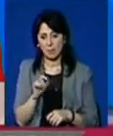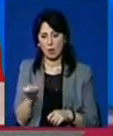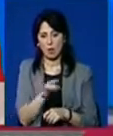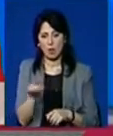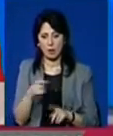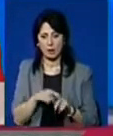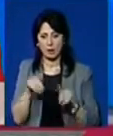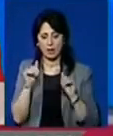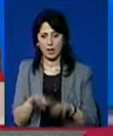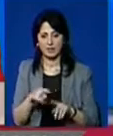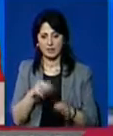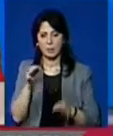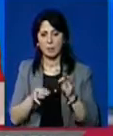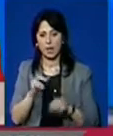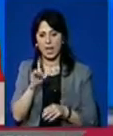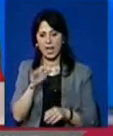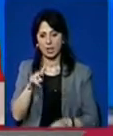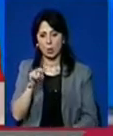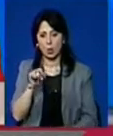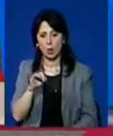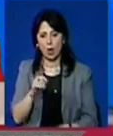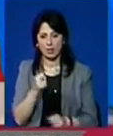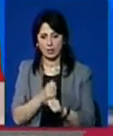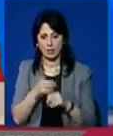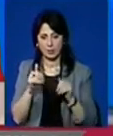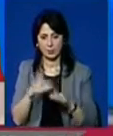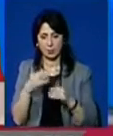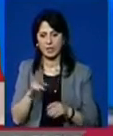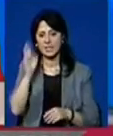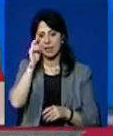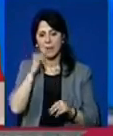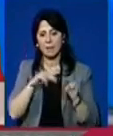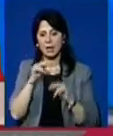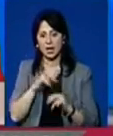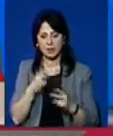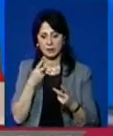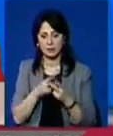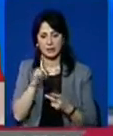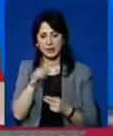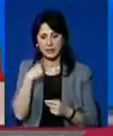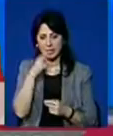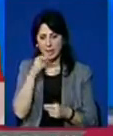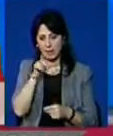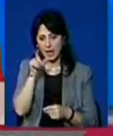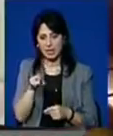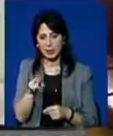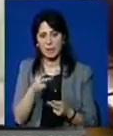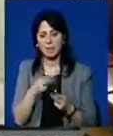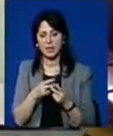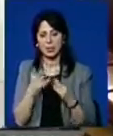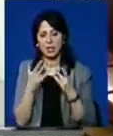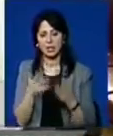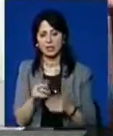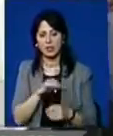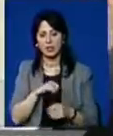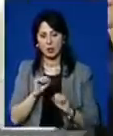მეგობრის საქმეზე გადაწყვეტილება მოსამართლე ელენე გოგუაძემ მიიღო. სახელმწიფო ბრალდება აღკვეთის ღონისძიების სახით ბრალდებულისთვის პატიმრობას